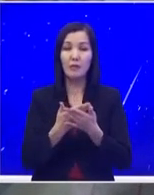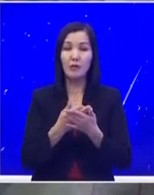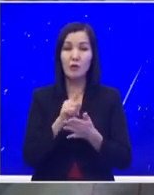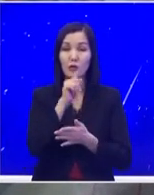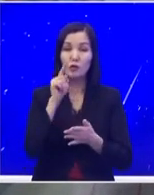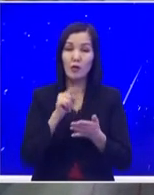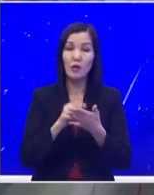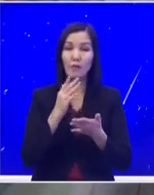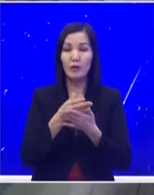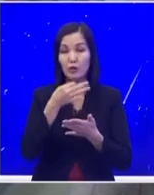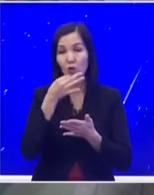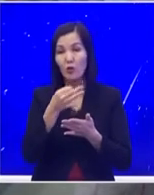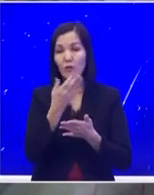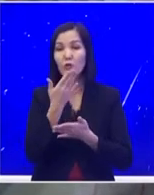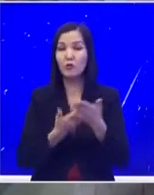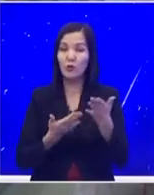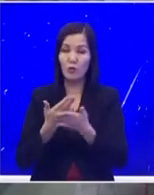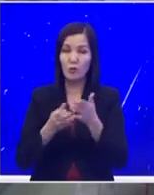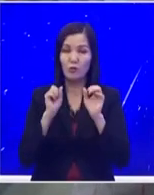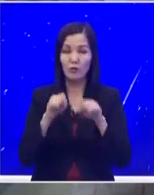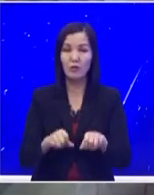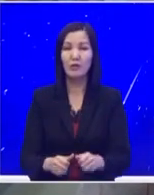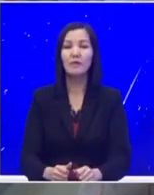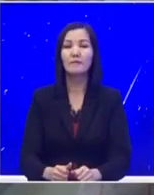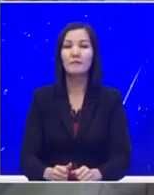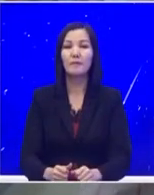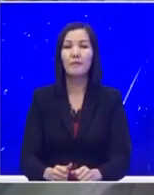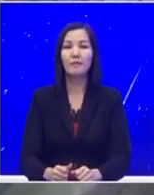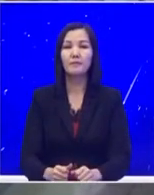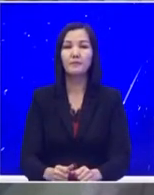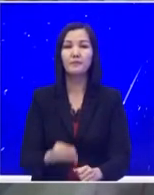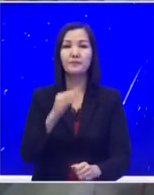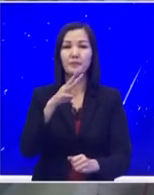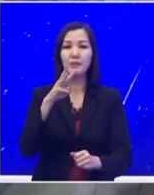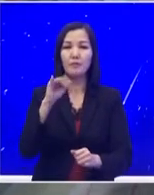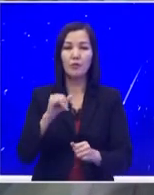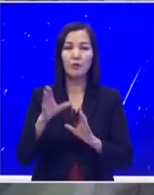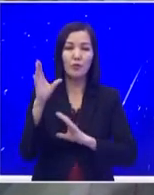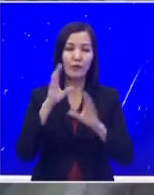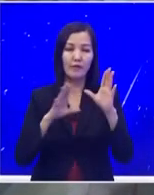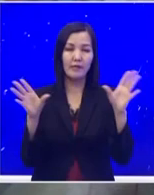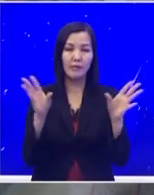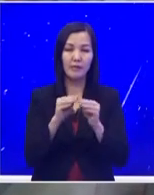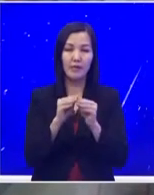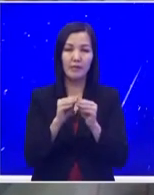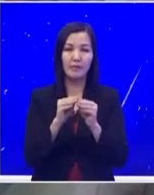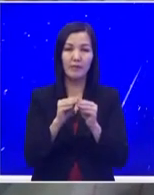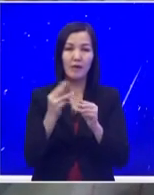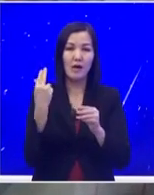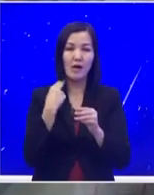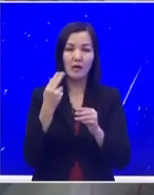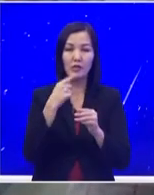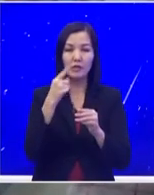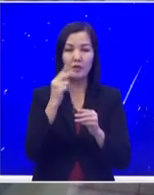сұрақтарға жауап керек болатын болса, бізде заңгерлер осында жұмыс жасайтын болады. Жәндегі біз Ілияс Жансүгіров атындағы Жетісу мемлекеттік университетімен бірлесіп, осы ағылшын тілін